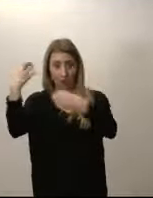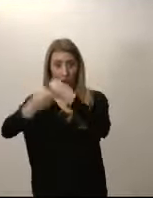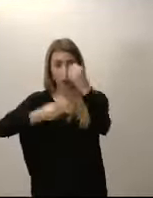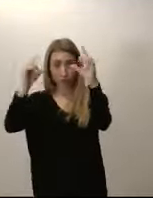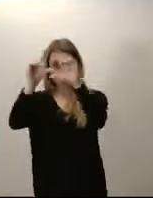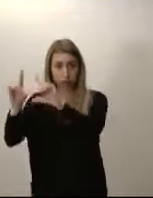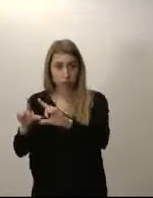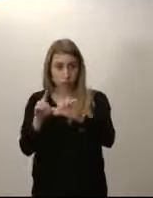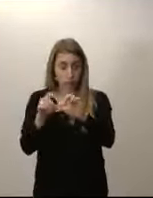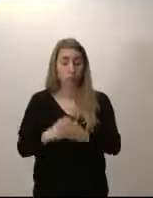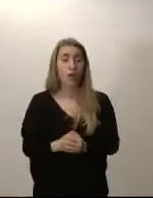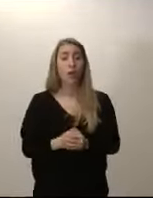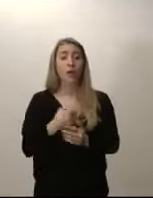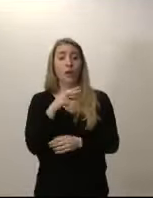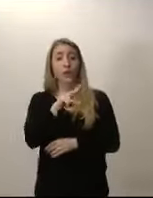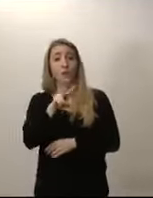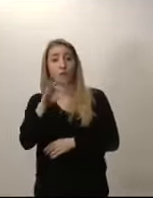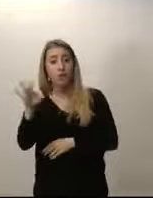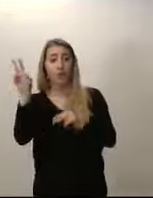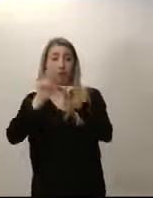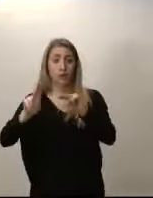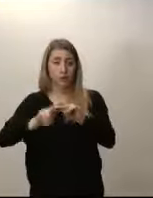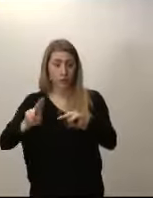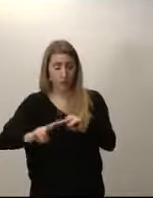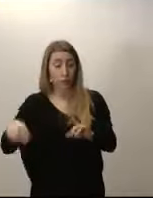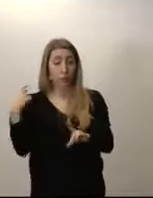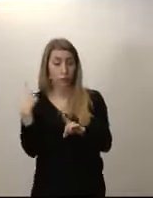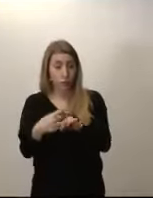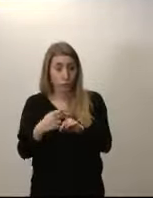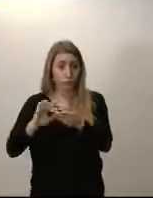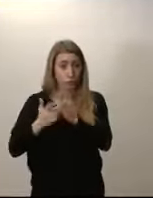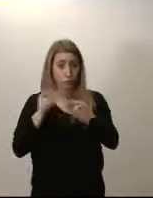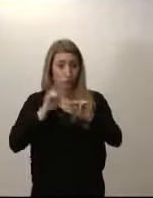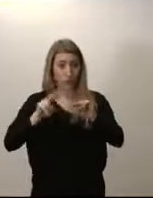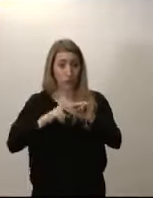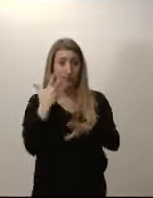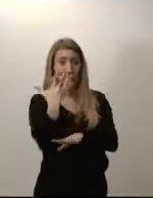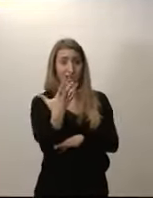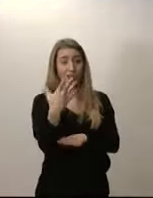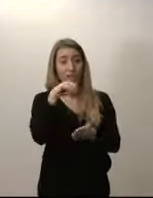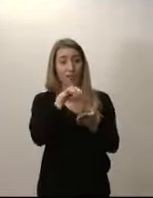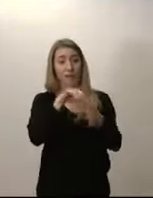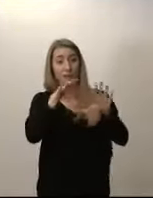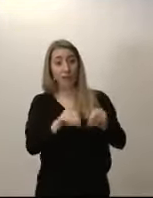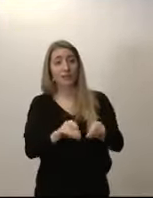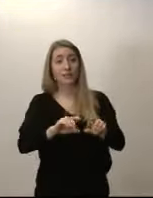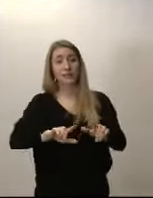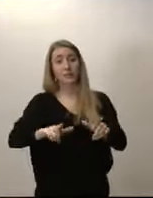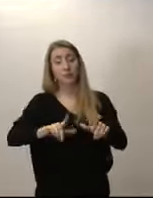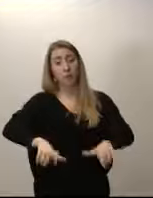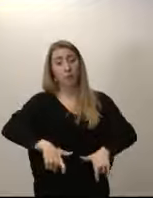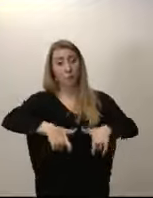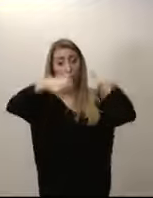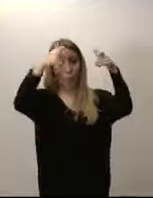la réhabilitation de l'UVT et les travaux entrepris 5 impasses des anciens au fourneau pour pouvoir accueillir